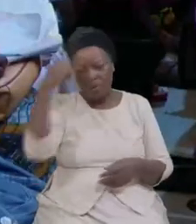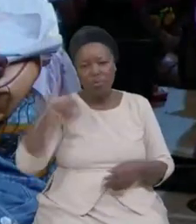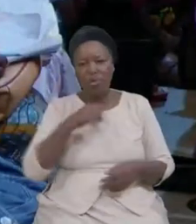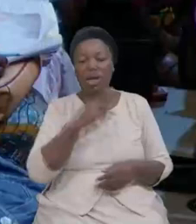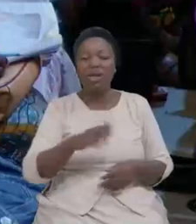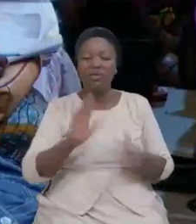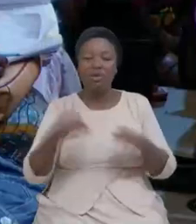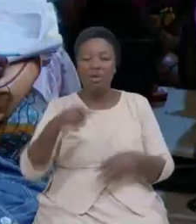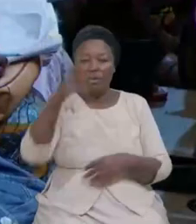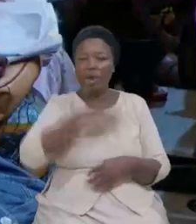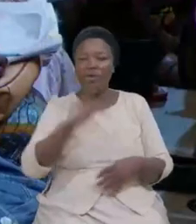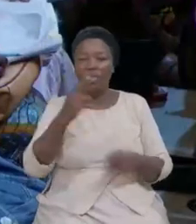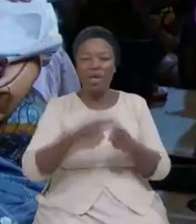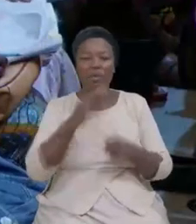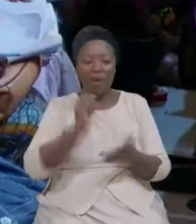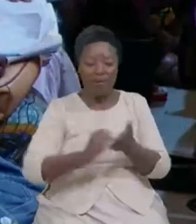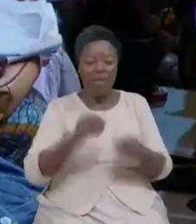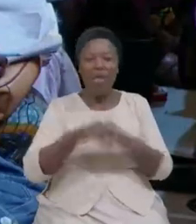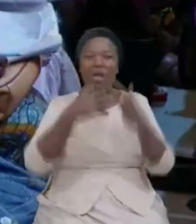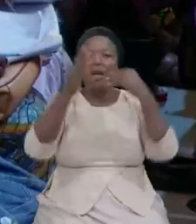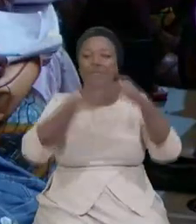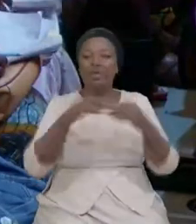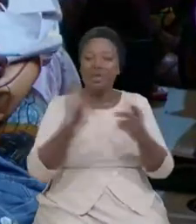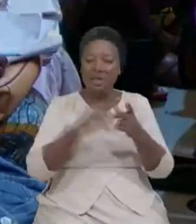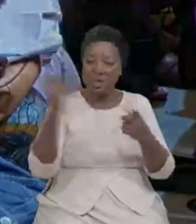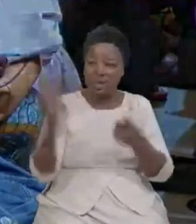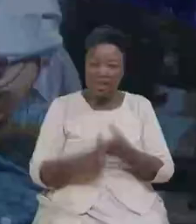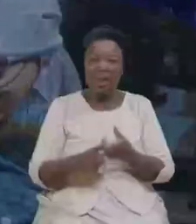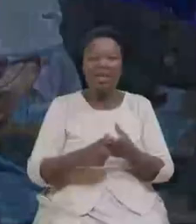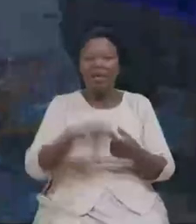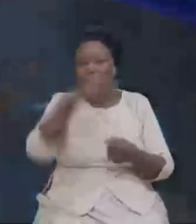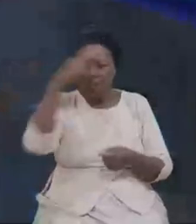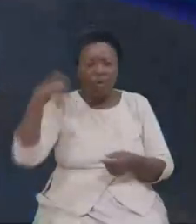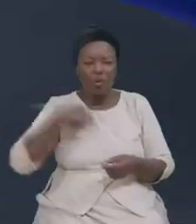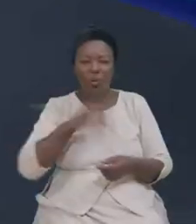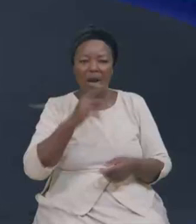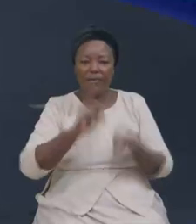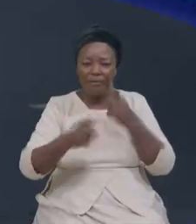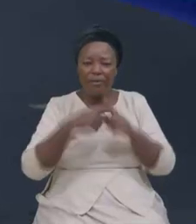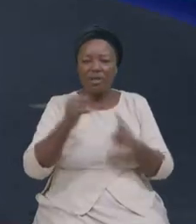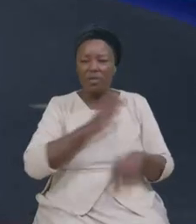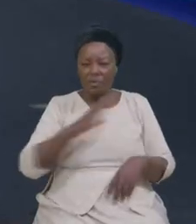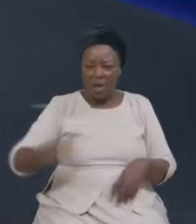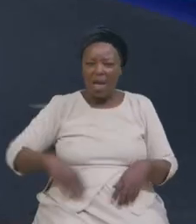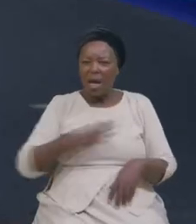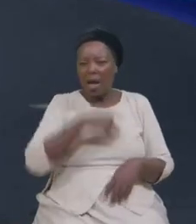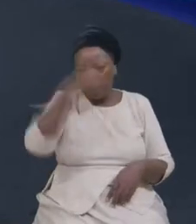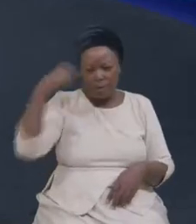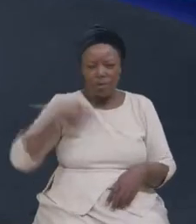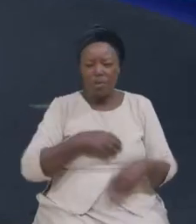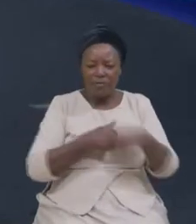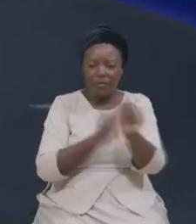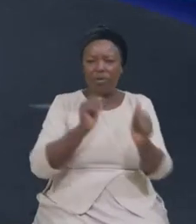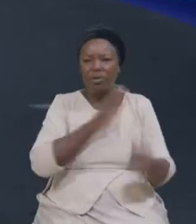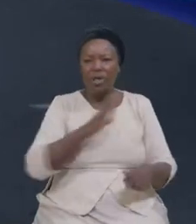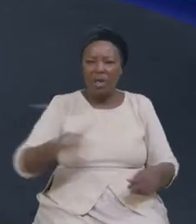au ciel. Nous sommes amis de Christ. Et parce que nous sommes amis de Christ, tout ce que nous